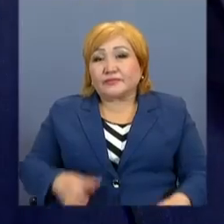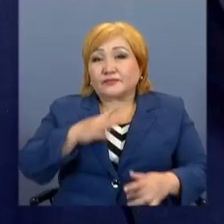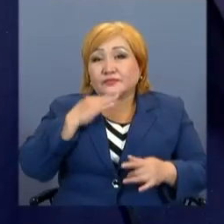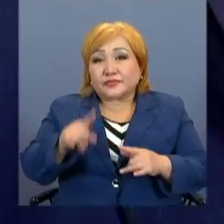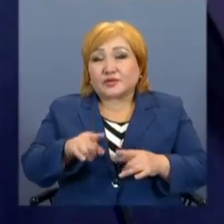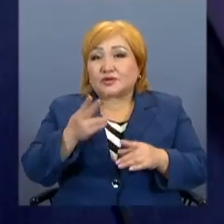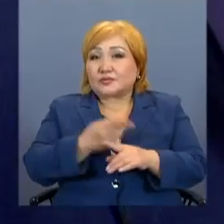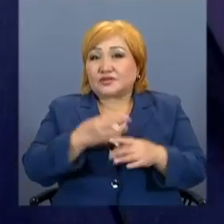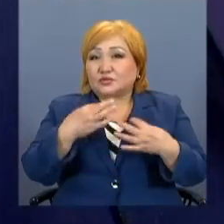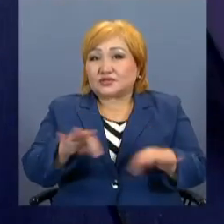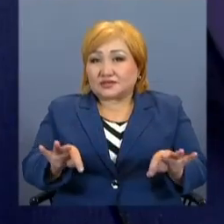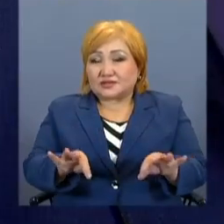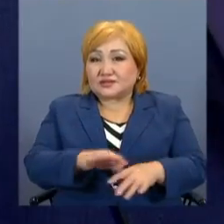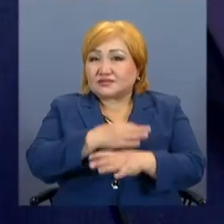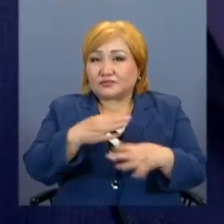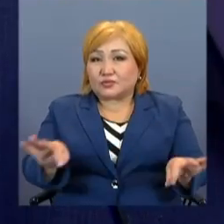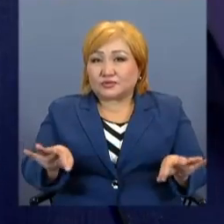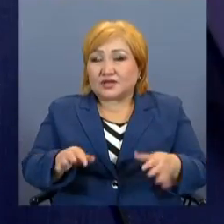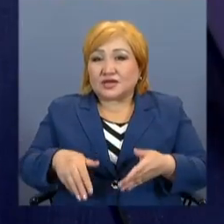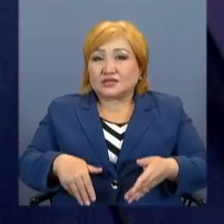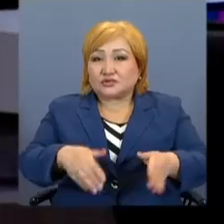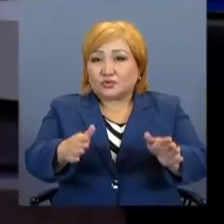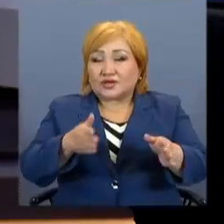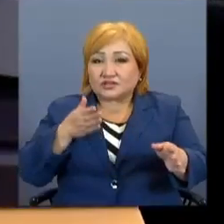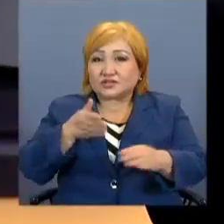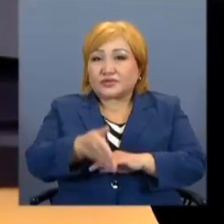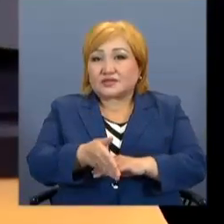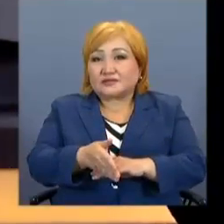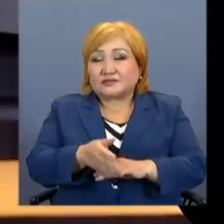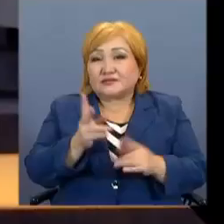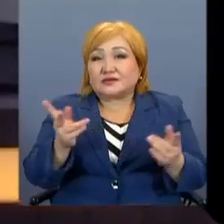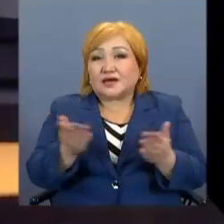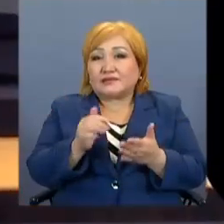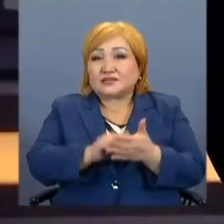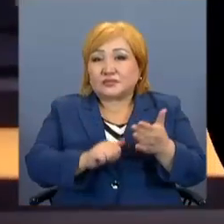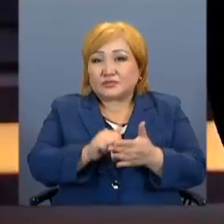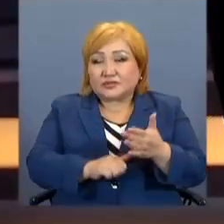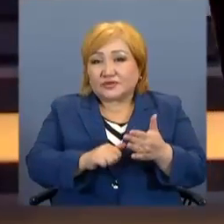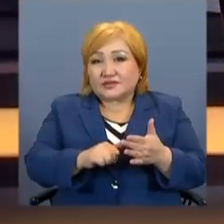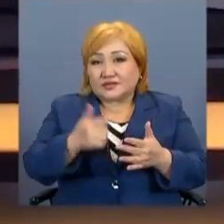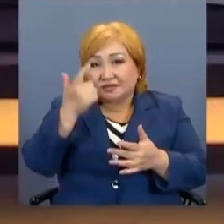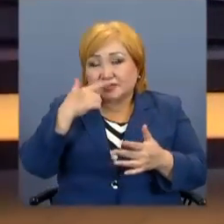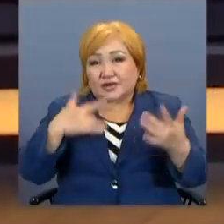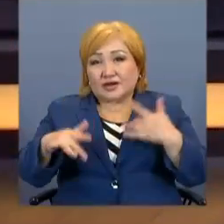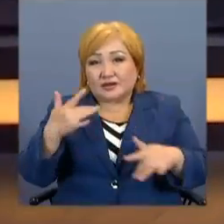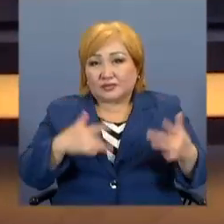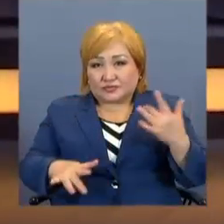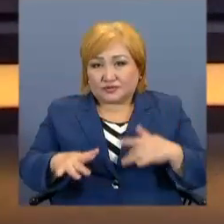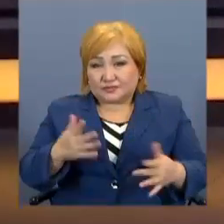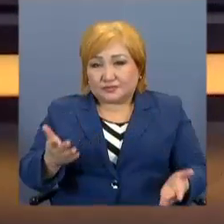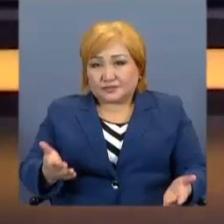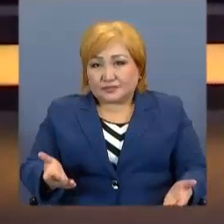еркін тас жолға шығып кеткендерін қандай себеппен өздерін ақтап түсіндіріп жатады? Енді бұл жерде қазіргі